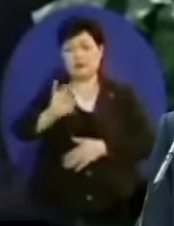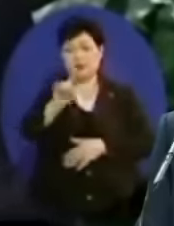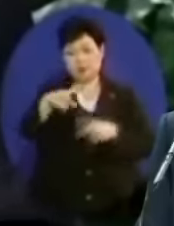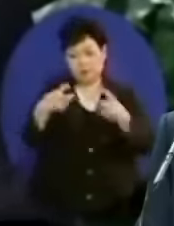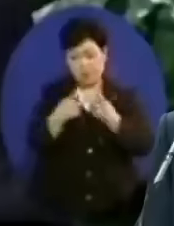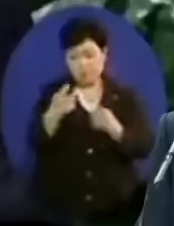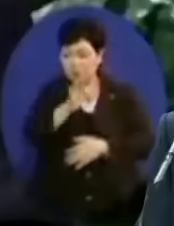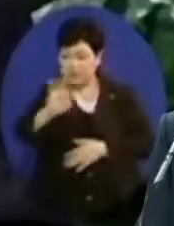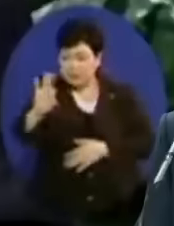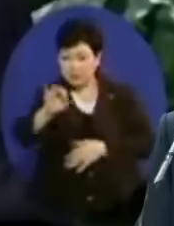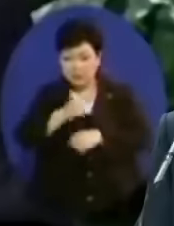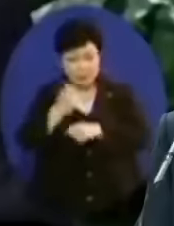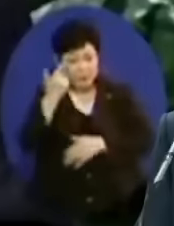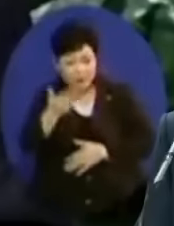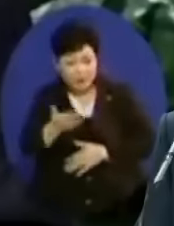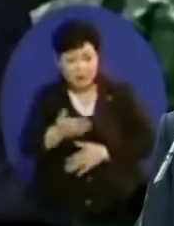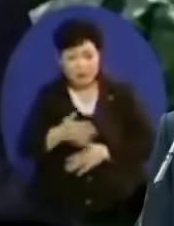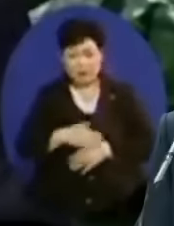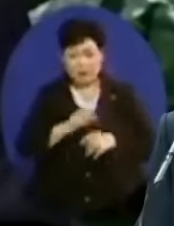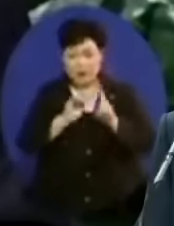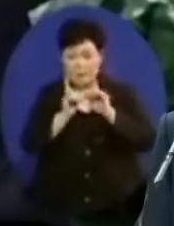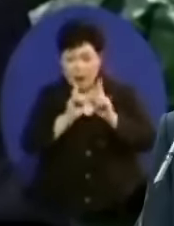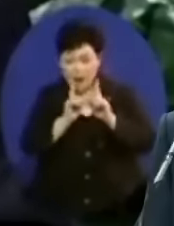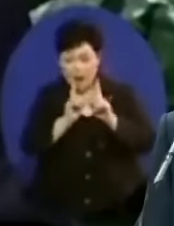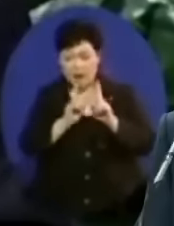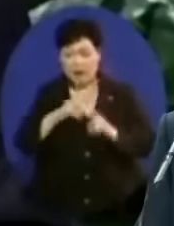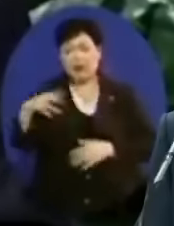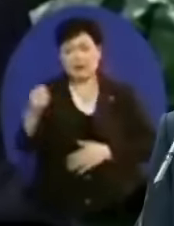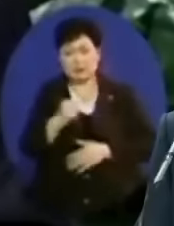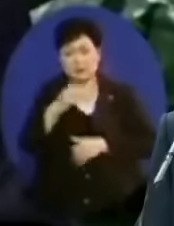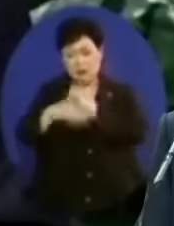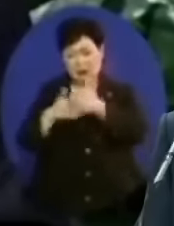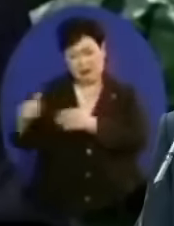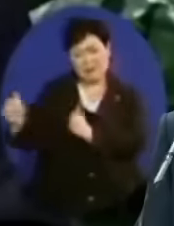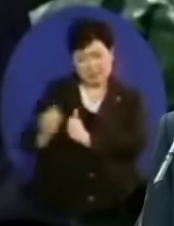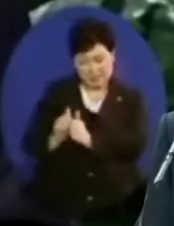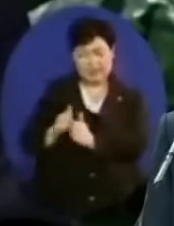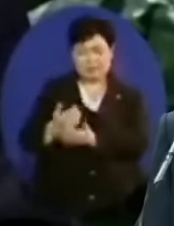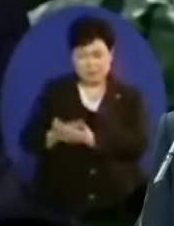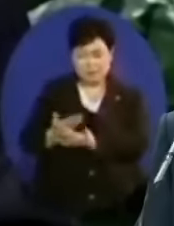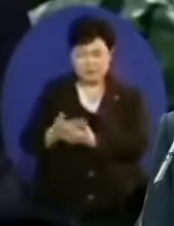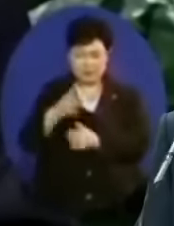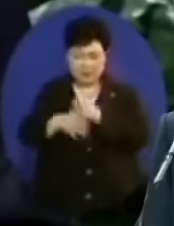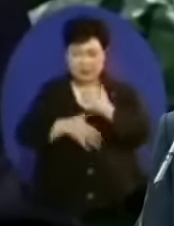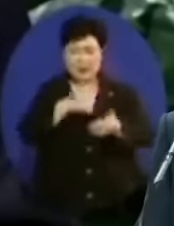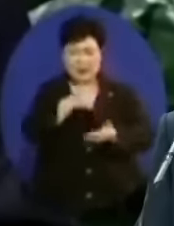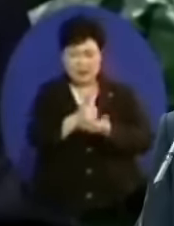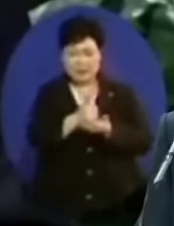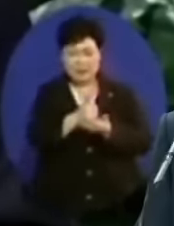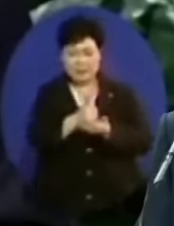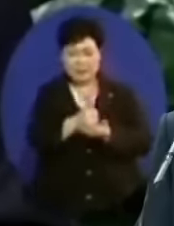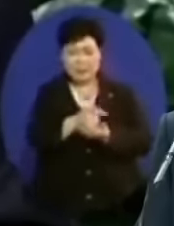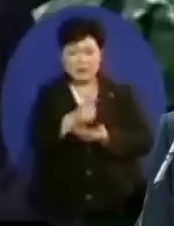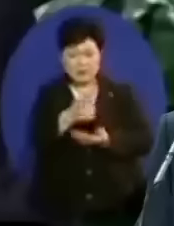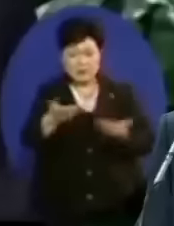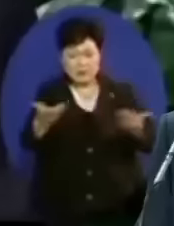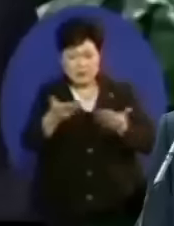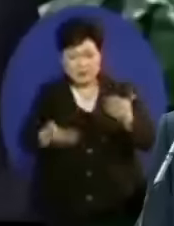인정하니까? 말로서 인정하는 것입니다. 하나님 함께 합시다. 하나님 이 일을 이끌어